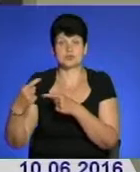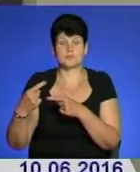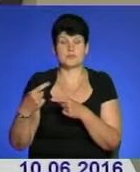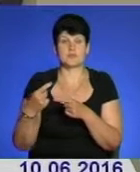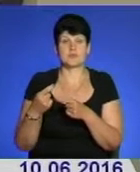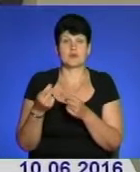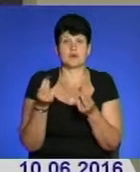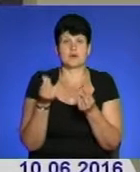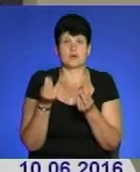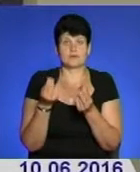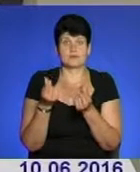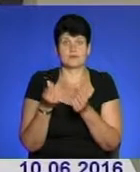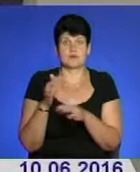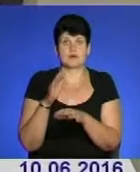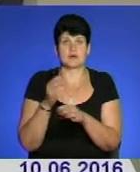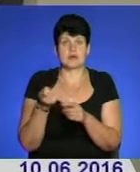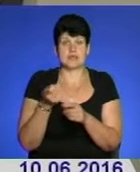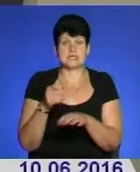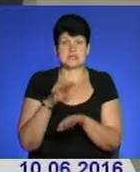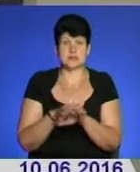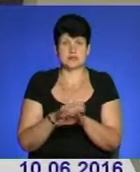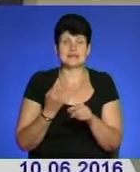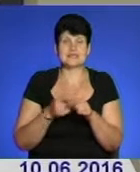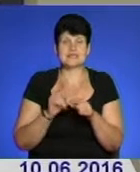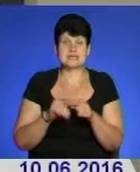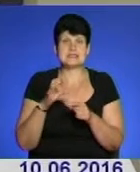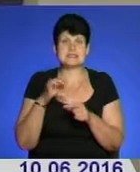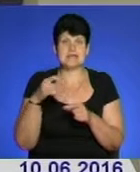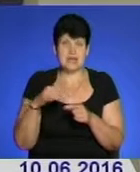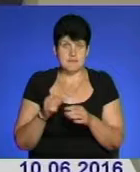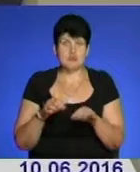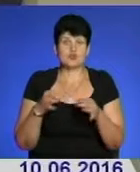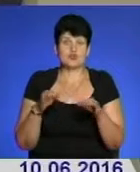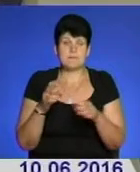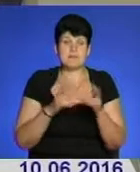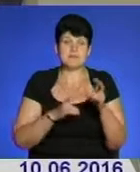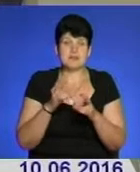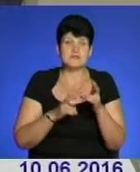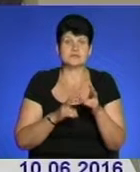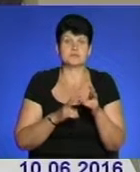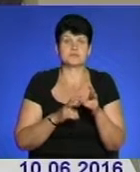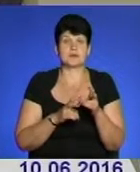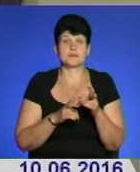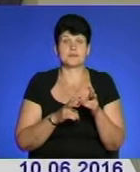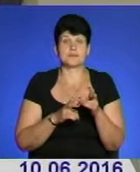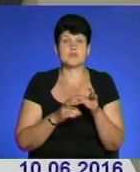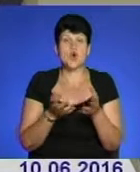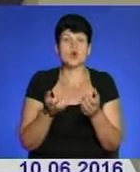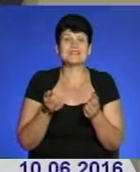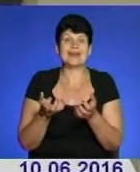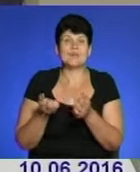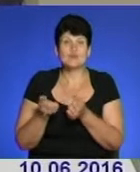обготівкування через каси банків. Зазначена схема дозволяла підприємствам реального сектору економіки